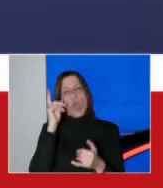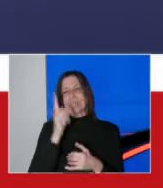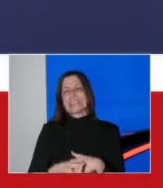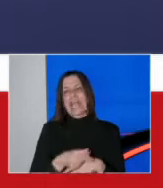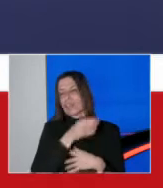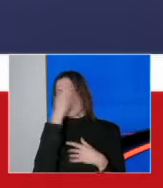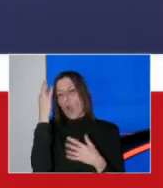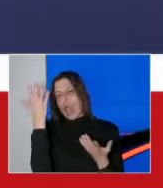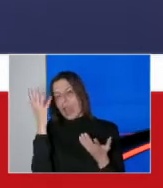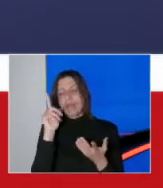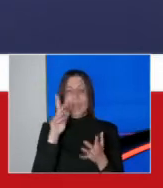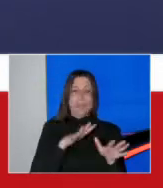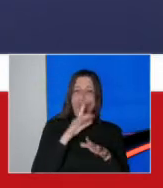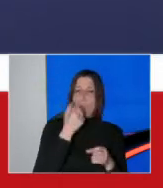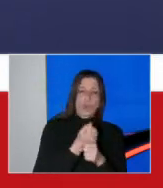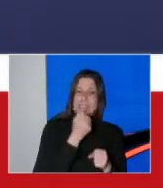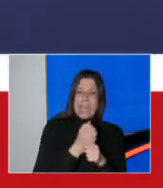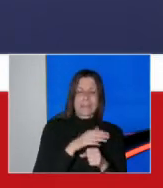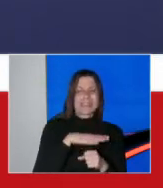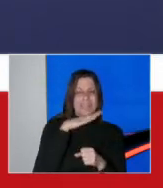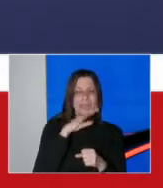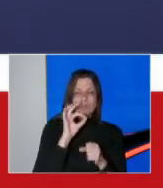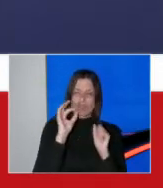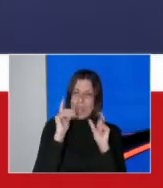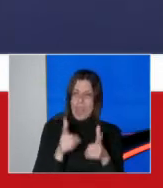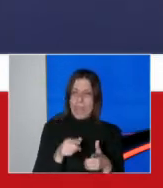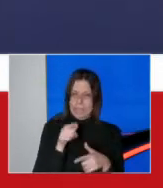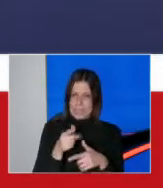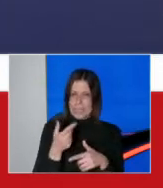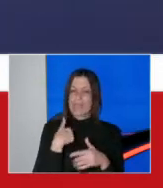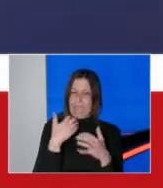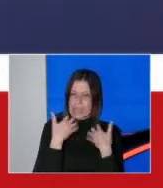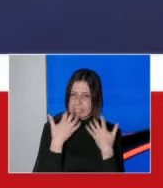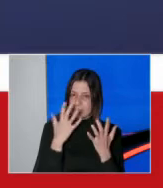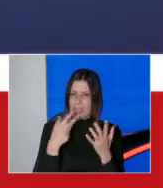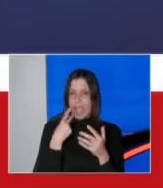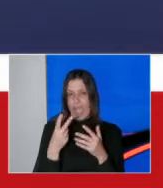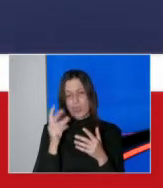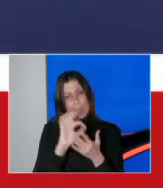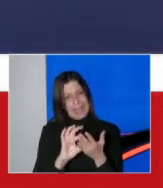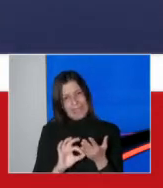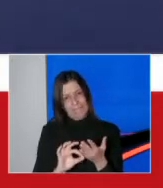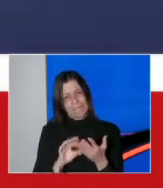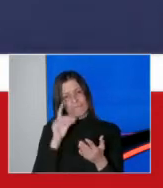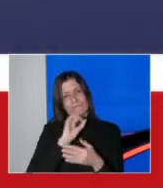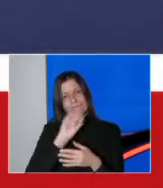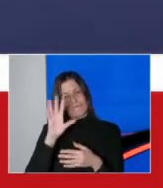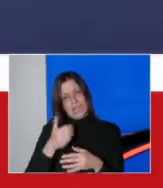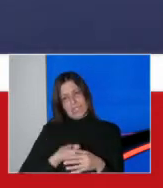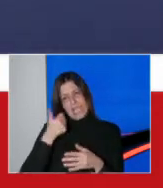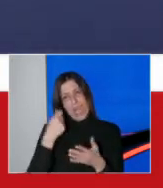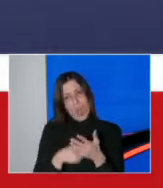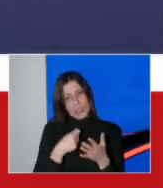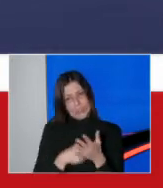גורל, אבל הממשלה לא עושה מספיק כדי להילחם בזה, ואני אסביר. ראינו את המכתב ששיגרו שרי